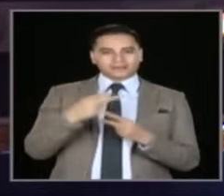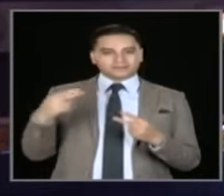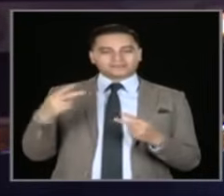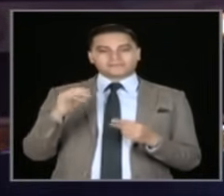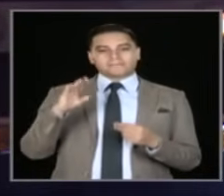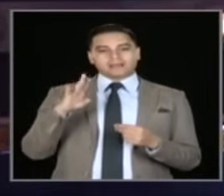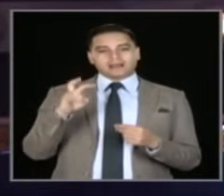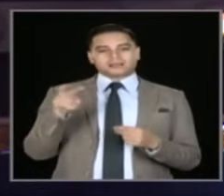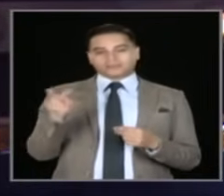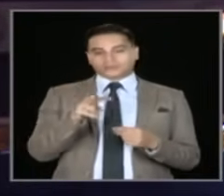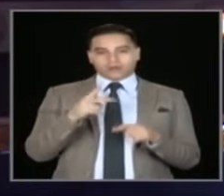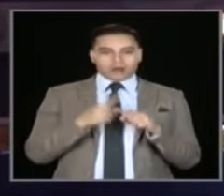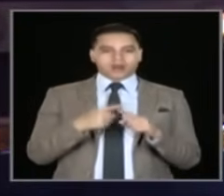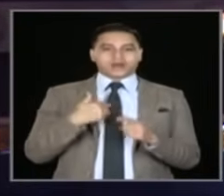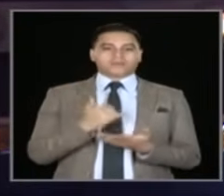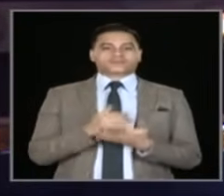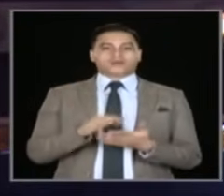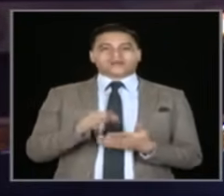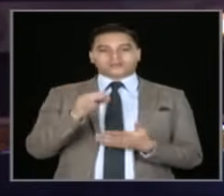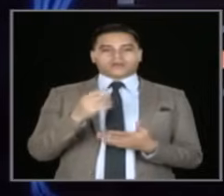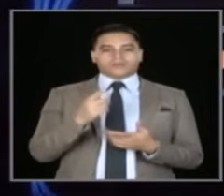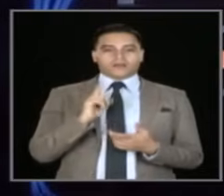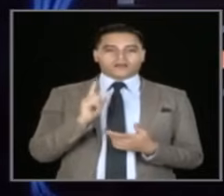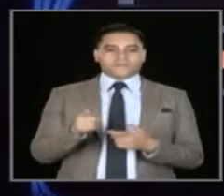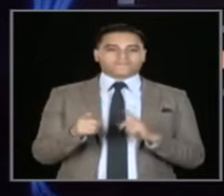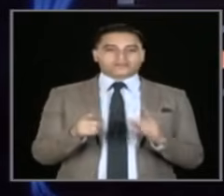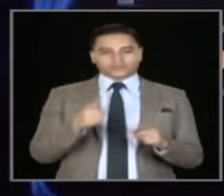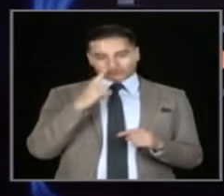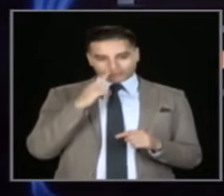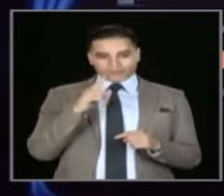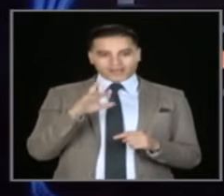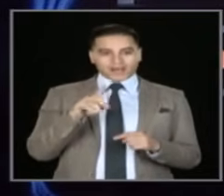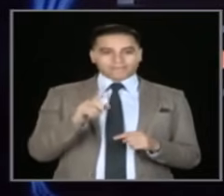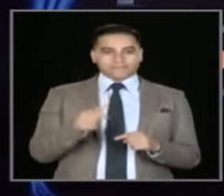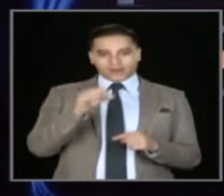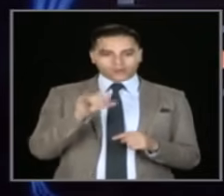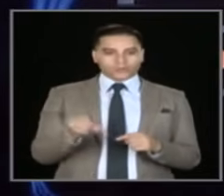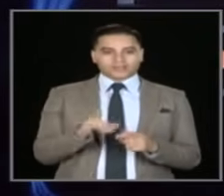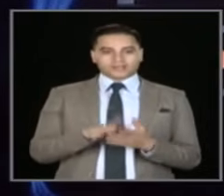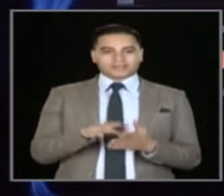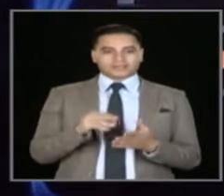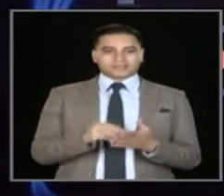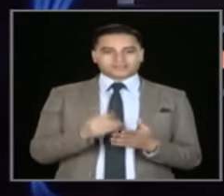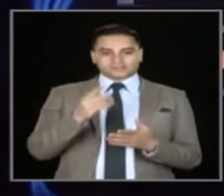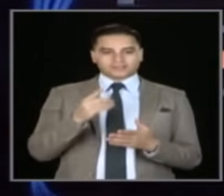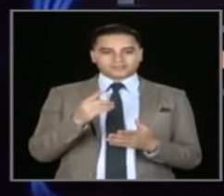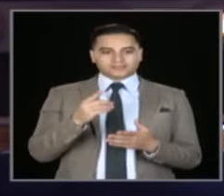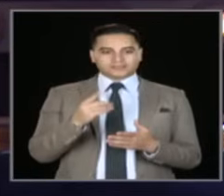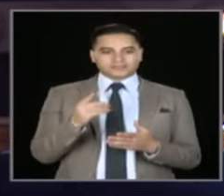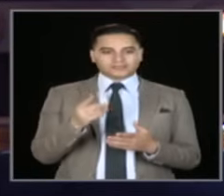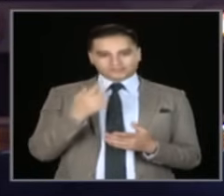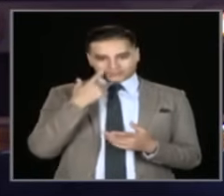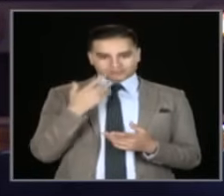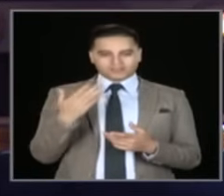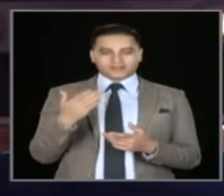أن أنتوا الاتنين غلط، وبما أنك يا هلباوي أكتر واحد عنده خبرة، نبدأ؟ لا